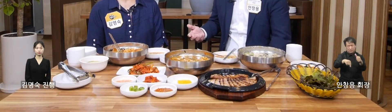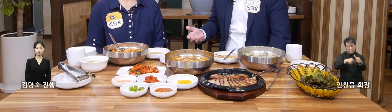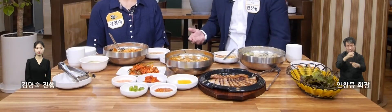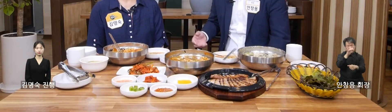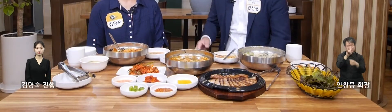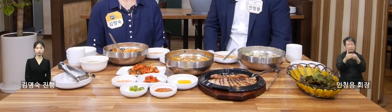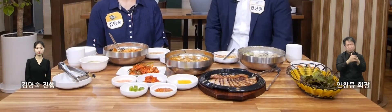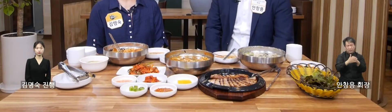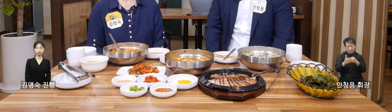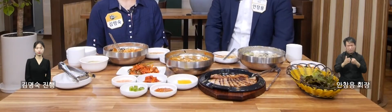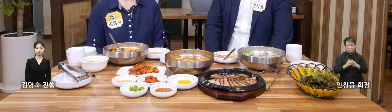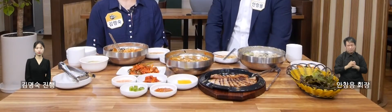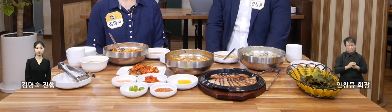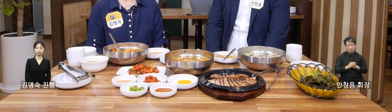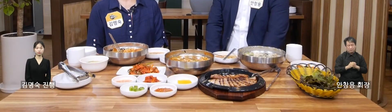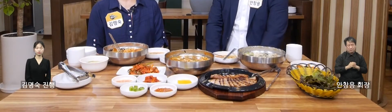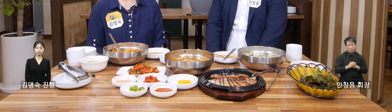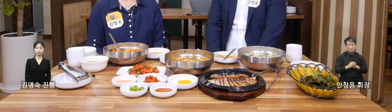의미인 거죠.